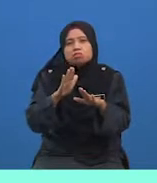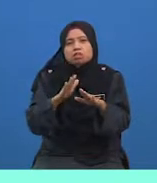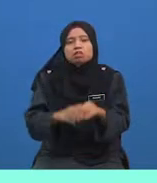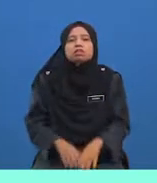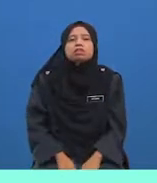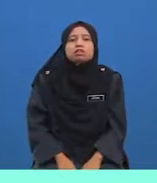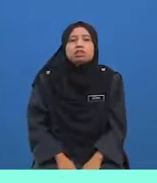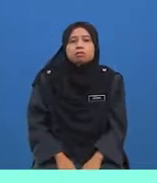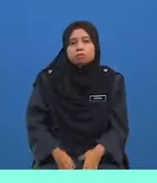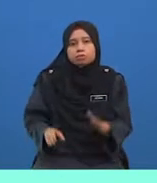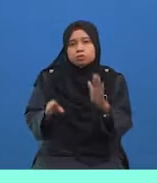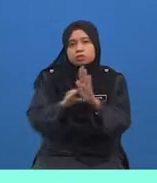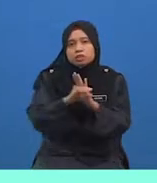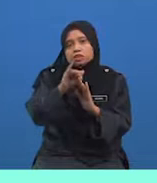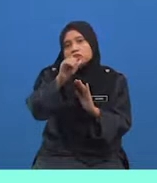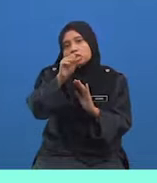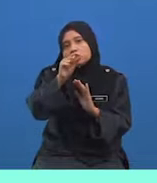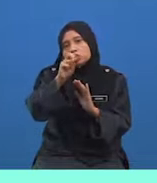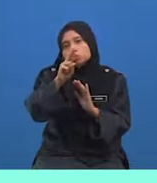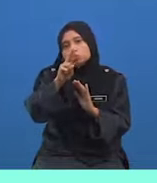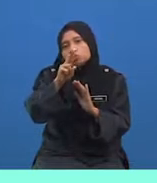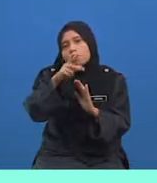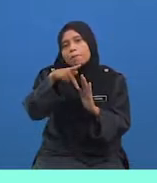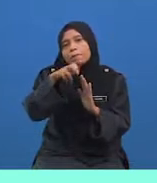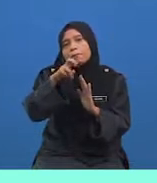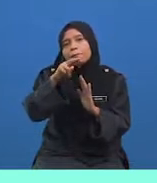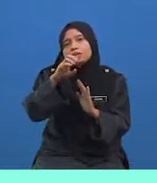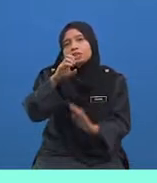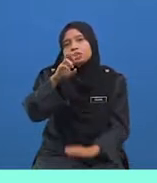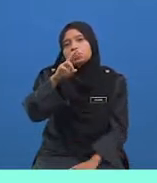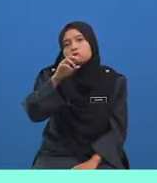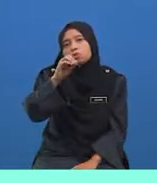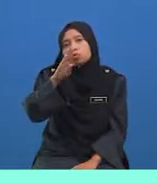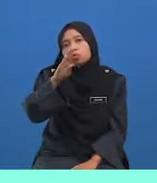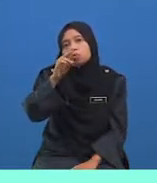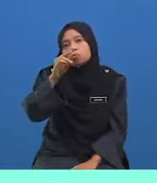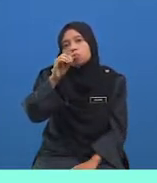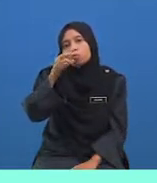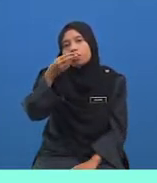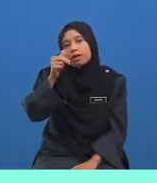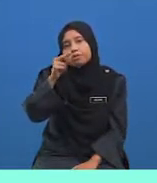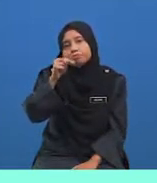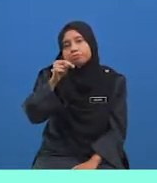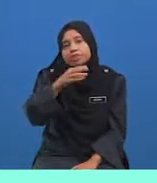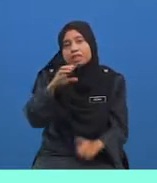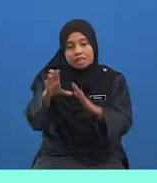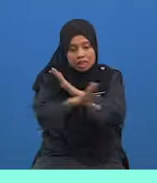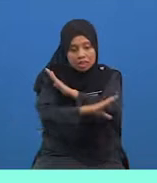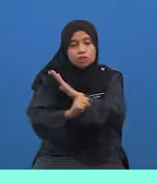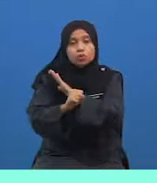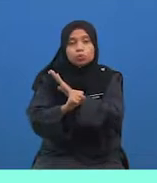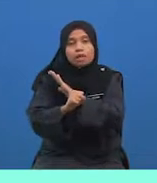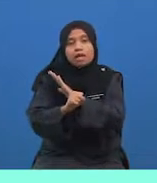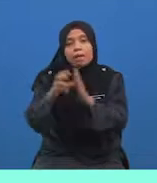isu pencerobohan dan pencurian maklumat dalam sistem pangkalan